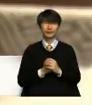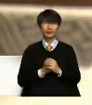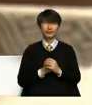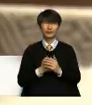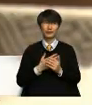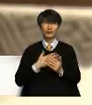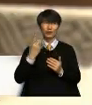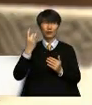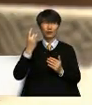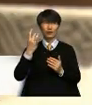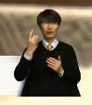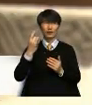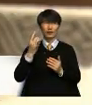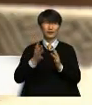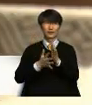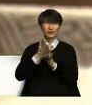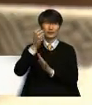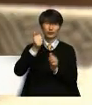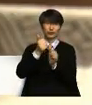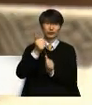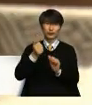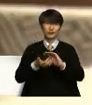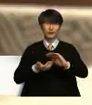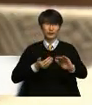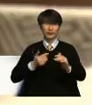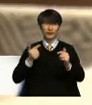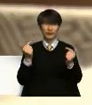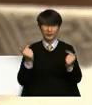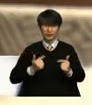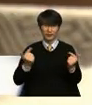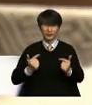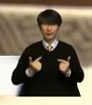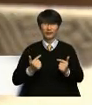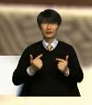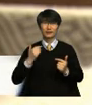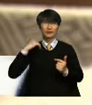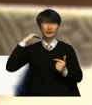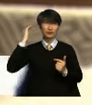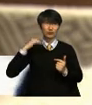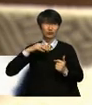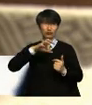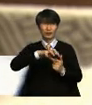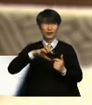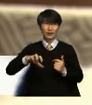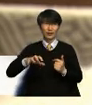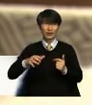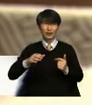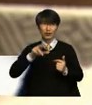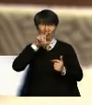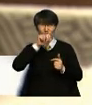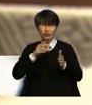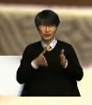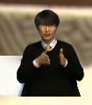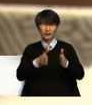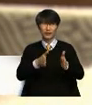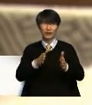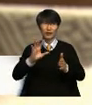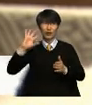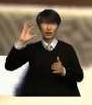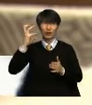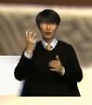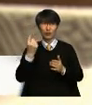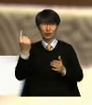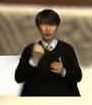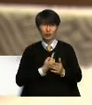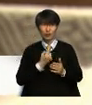제가 원래 시의원 되기 전에 항상 의정부의 이게 골목길에 회오리 바람이